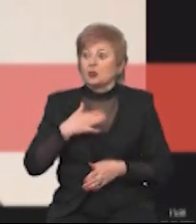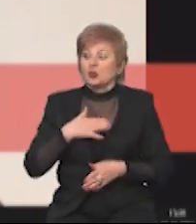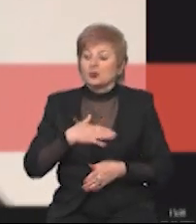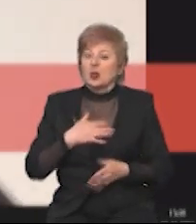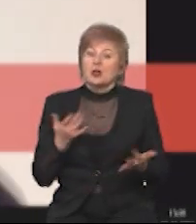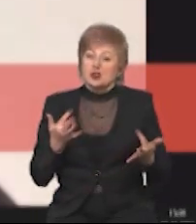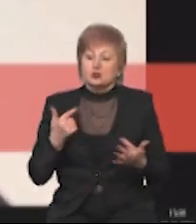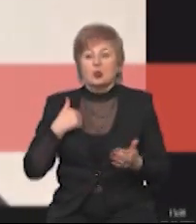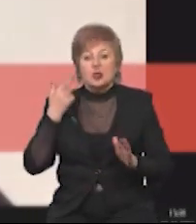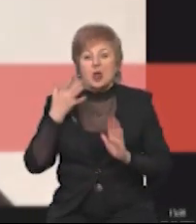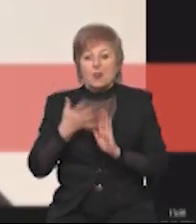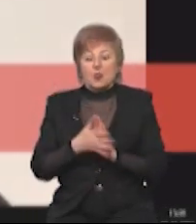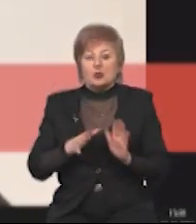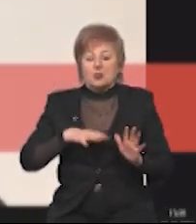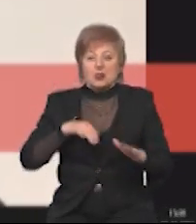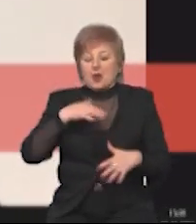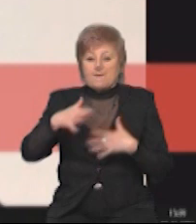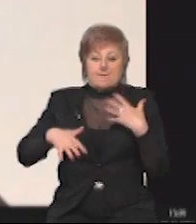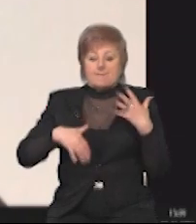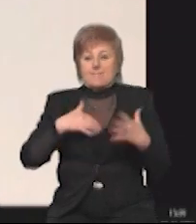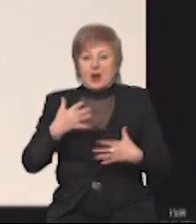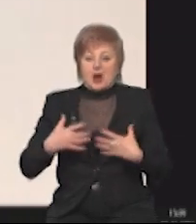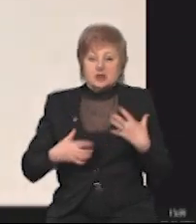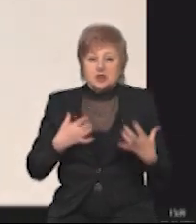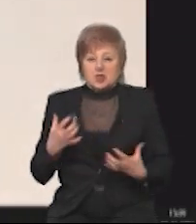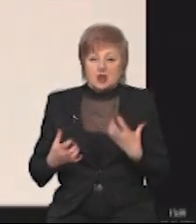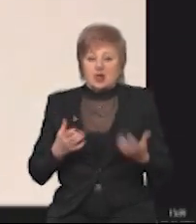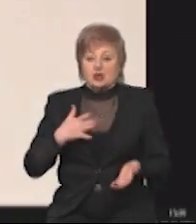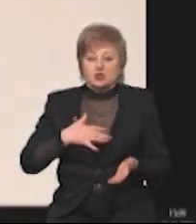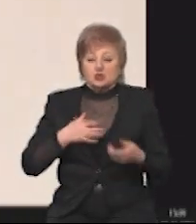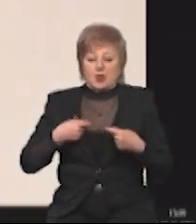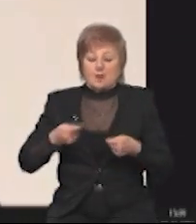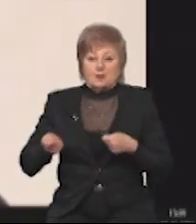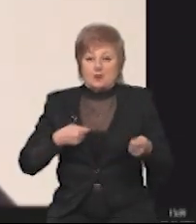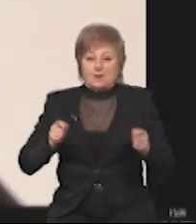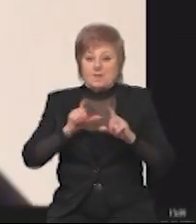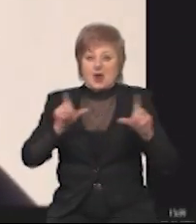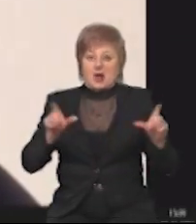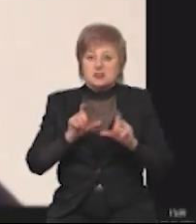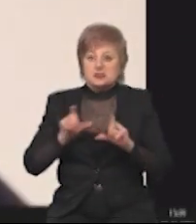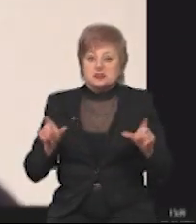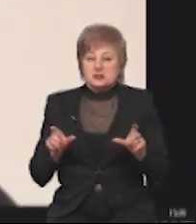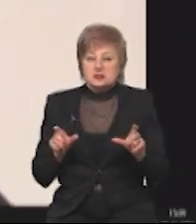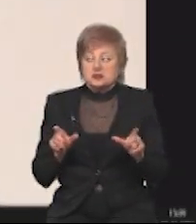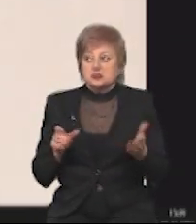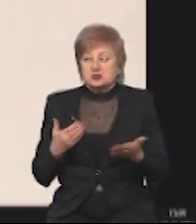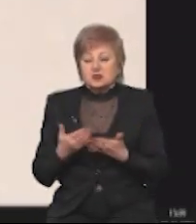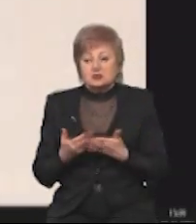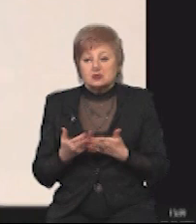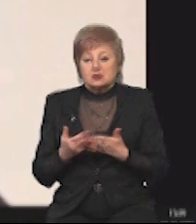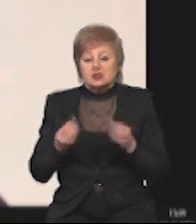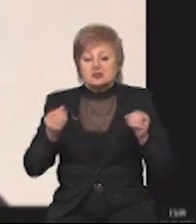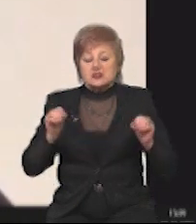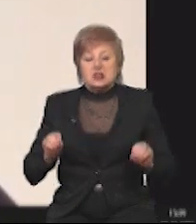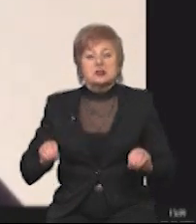Насколько я понял, была паника в том, что наши торговые сети манипулируют ситуацией, завышают